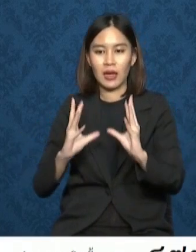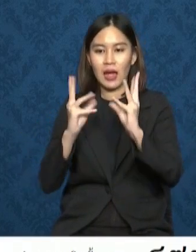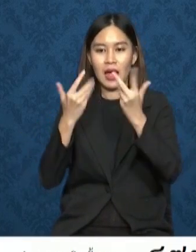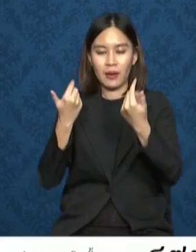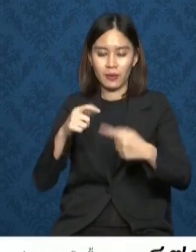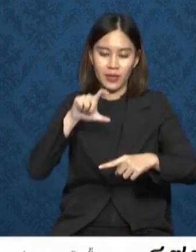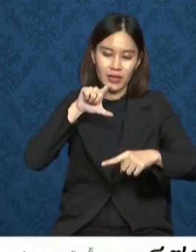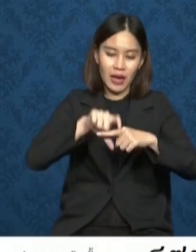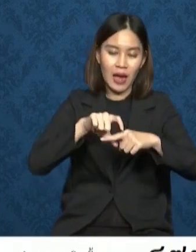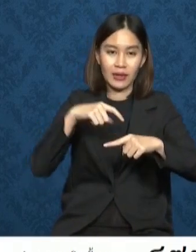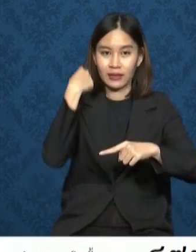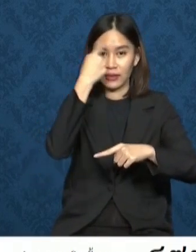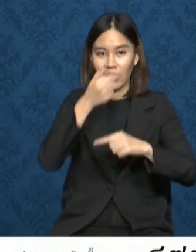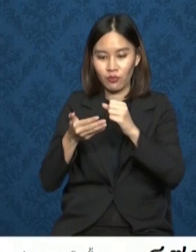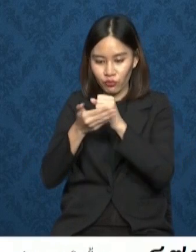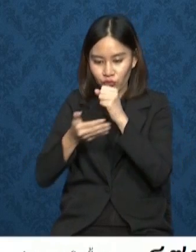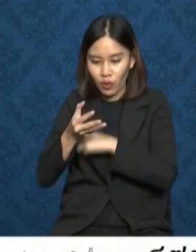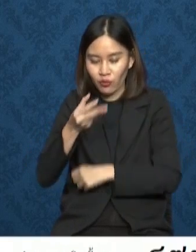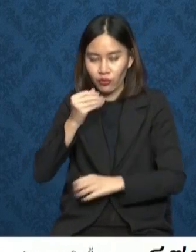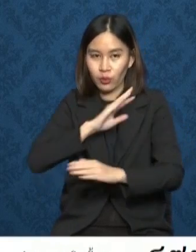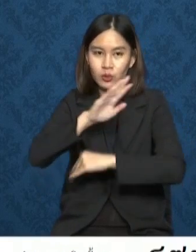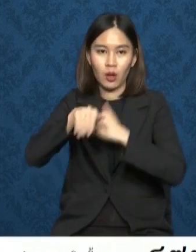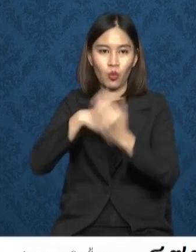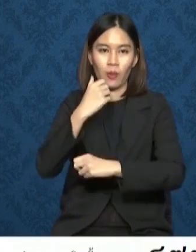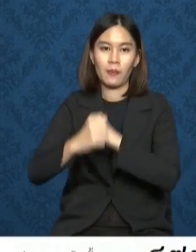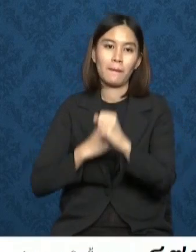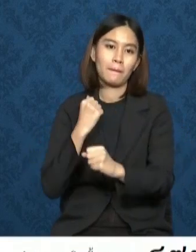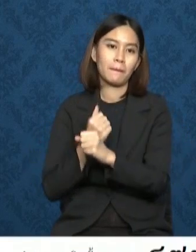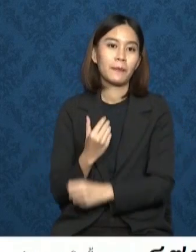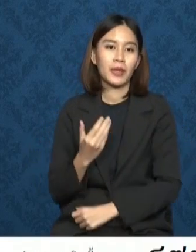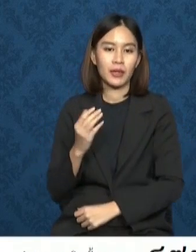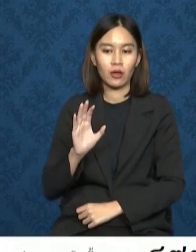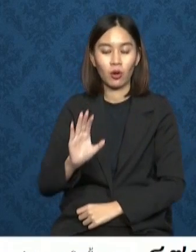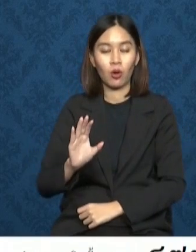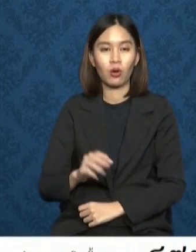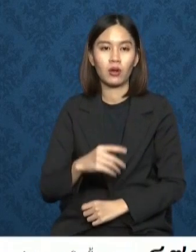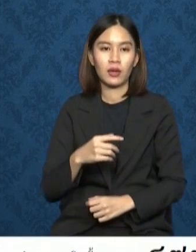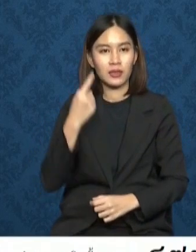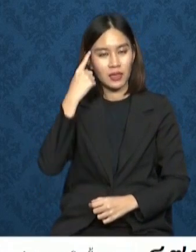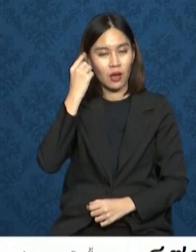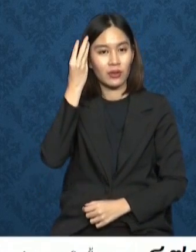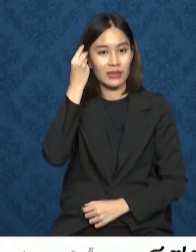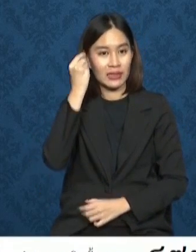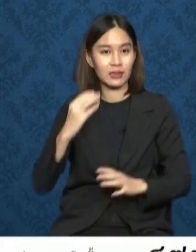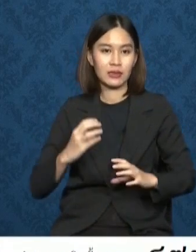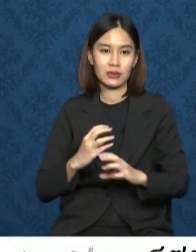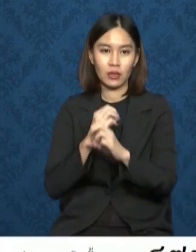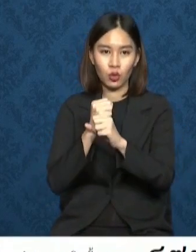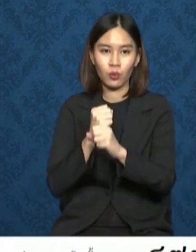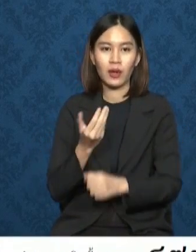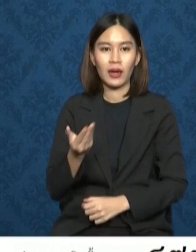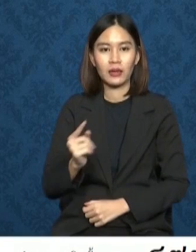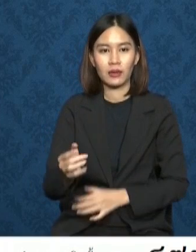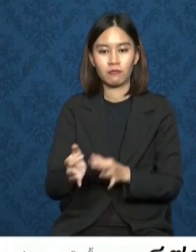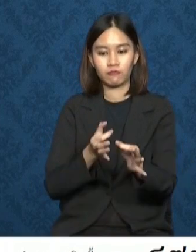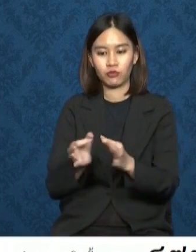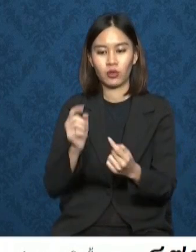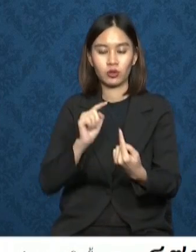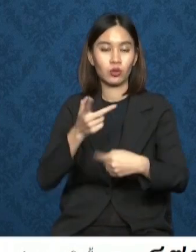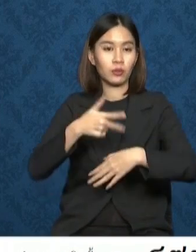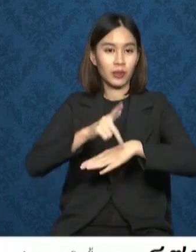จำนวนผู้ที่ติดยาทั้งหมดในปีนั้นนะครับก็คิดออกมาตรงนี้เองครับเป็นเรื่องที่ขออนุญาตกลับเรียนท่าน